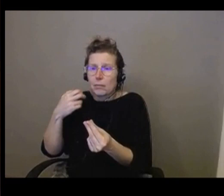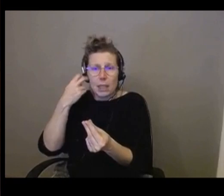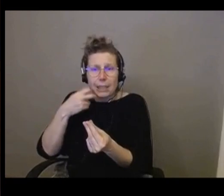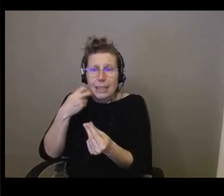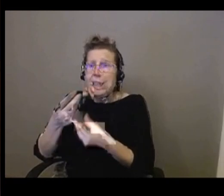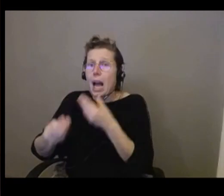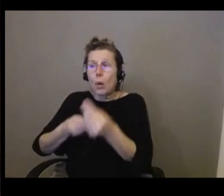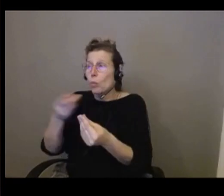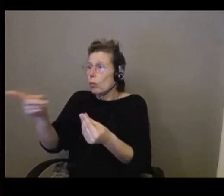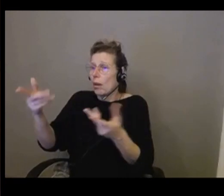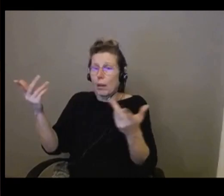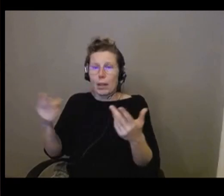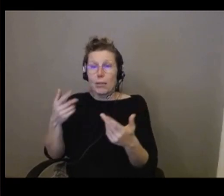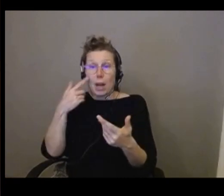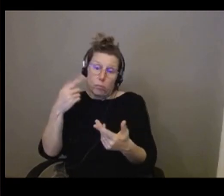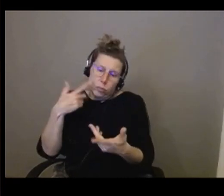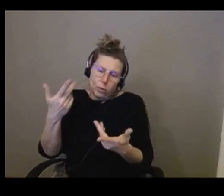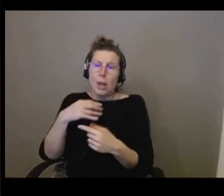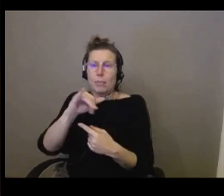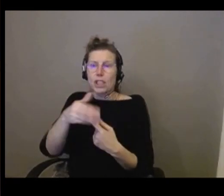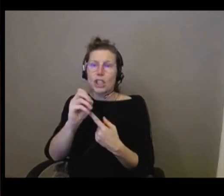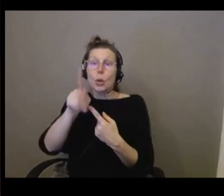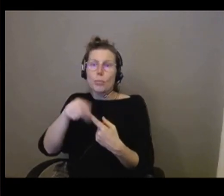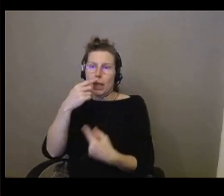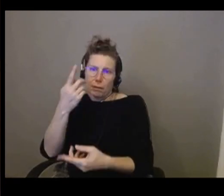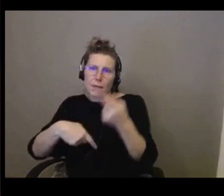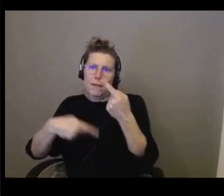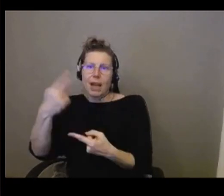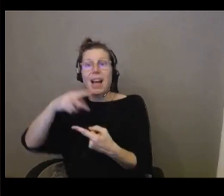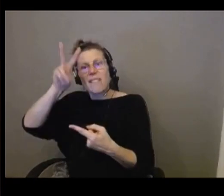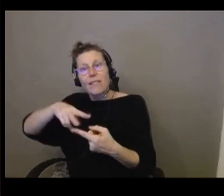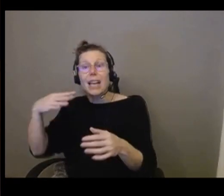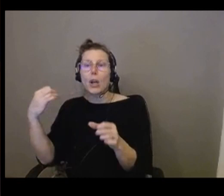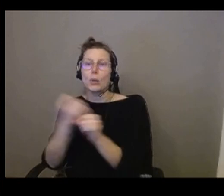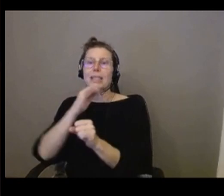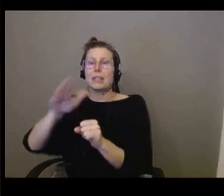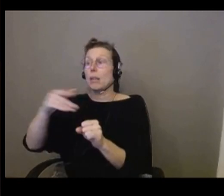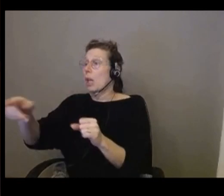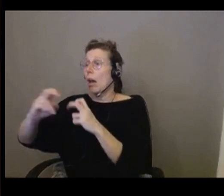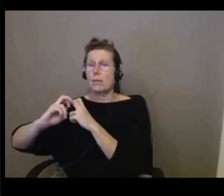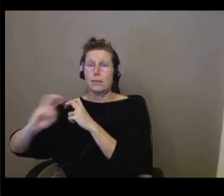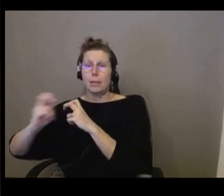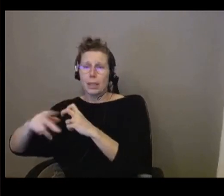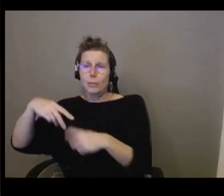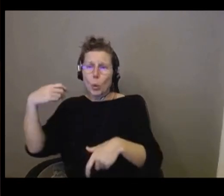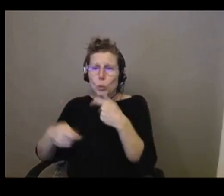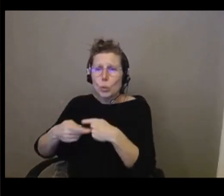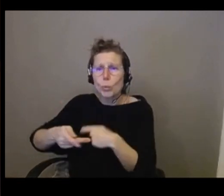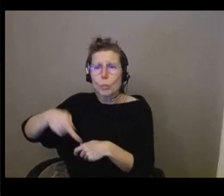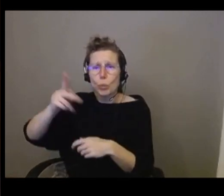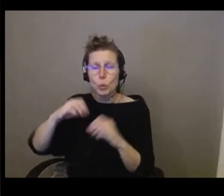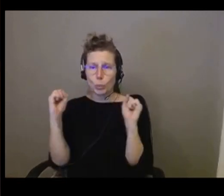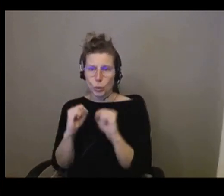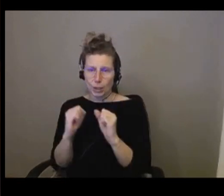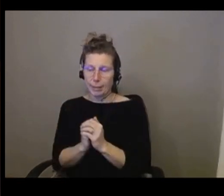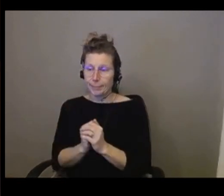vraie réussite en pouvant se rendre sur les sites de la manière la plus fluide possible, et surtout sans avoir à se poser la question de quel est le service